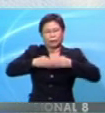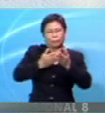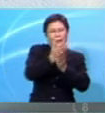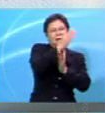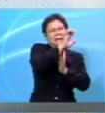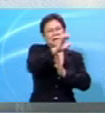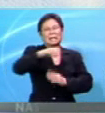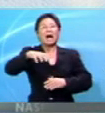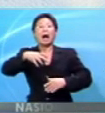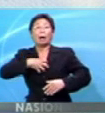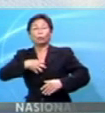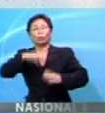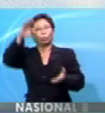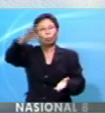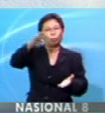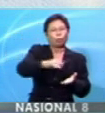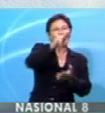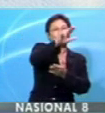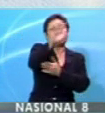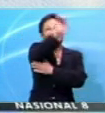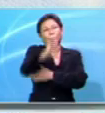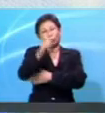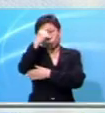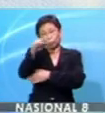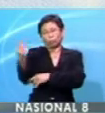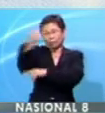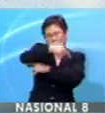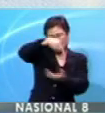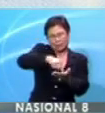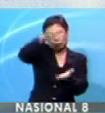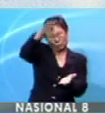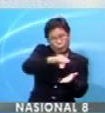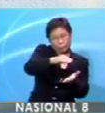eaduan ia berkurangan 34% untuk hari